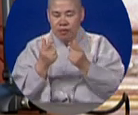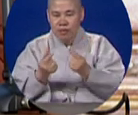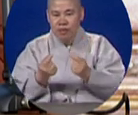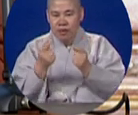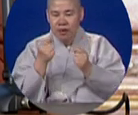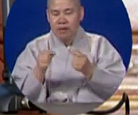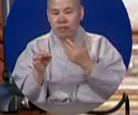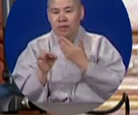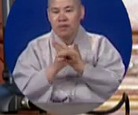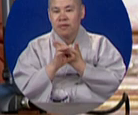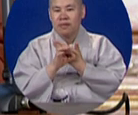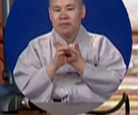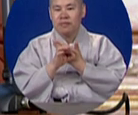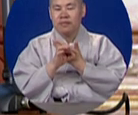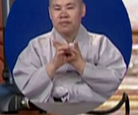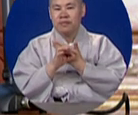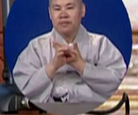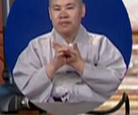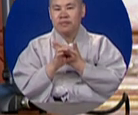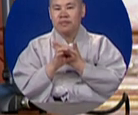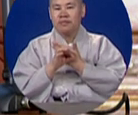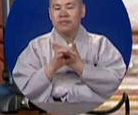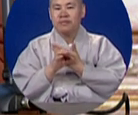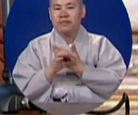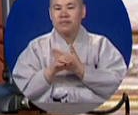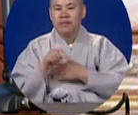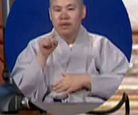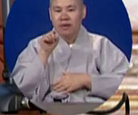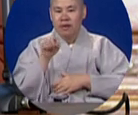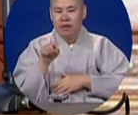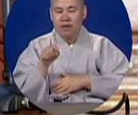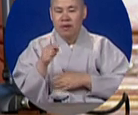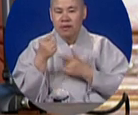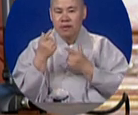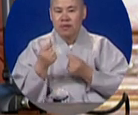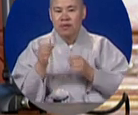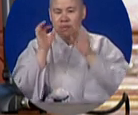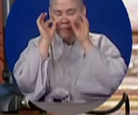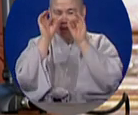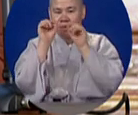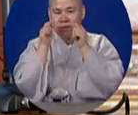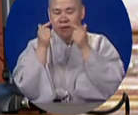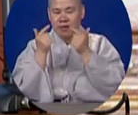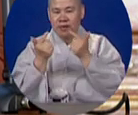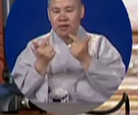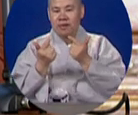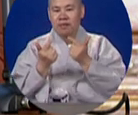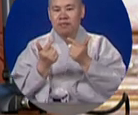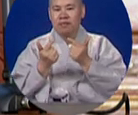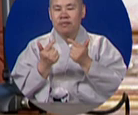즉시 무속연이 아니라 이것이 보는 것이 아니니라